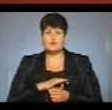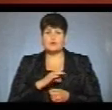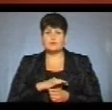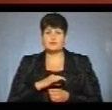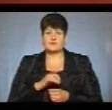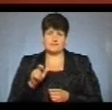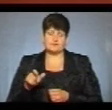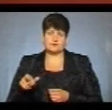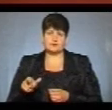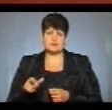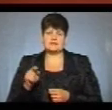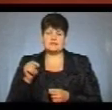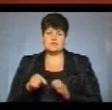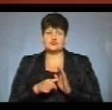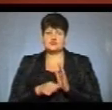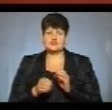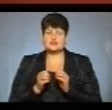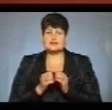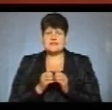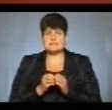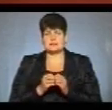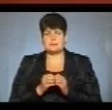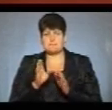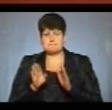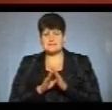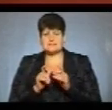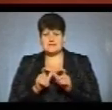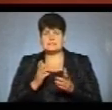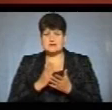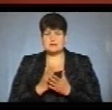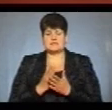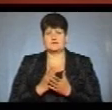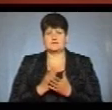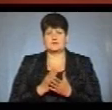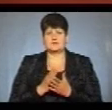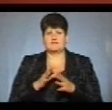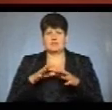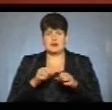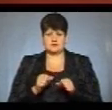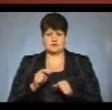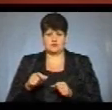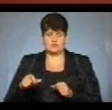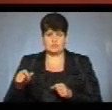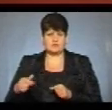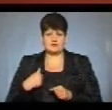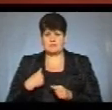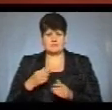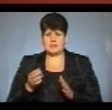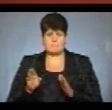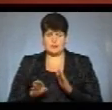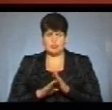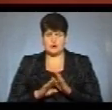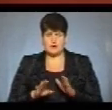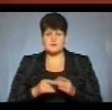є, 1610 підстанцій споживачів, які є власністю споживачів. Тобто вони вам не підпорядковуються, вони, а ці, про які ми